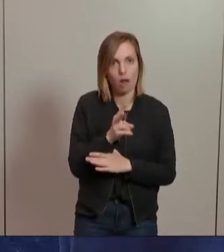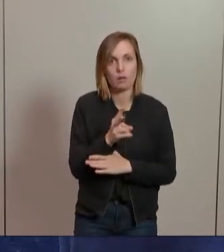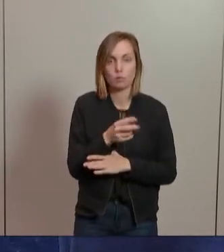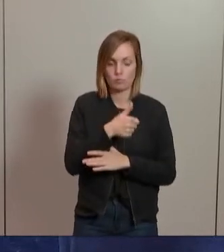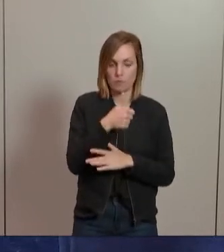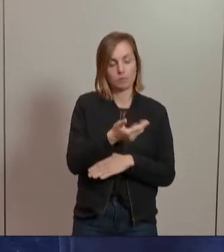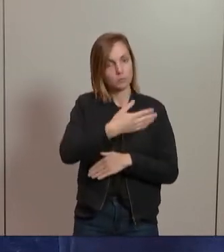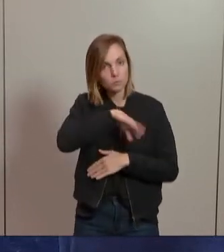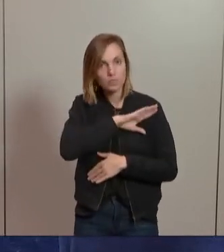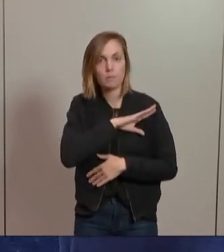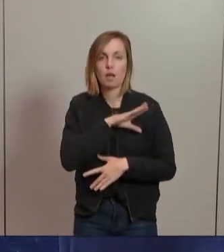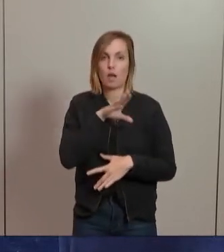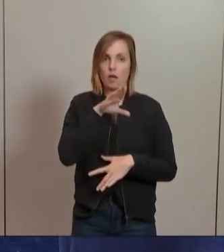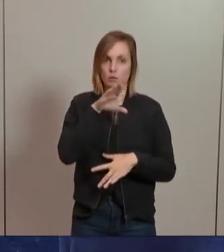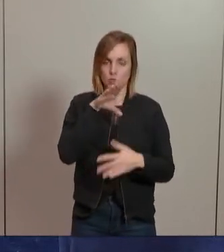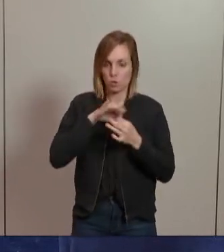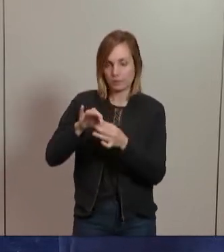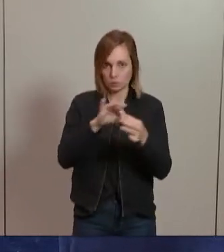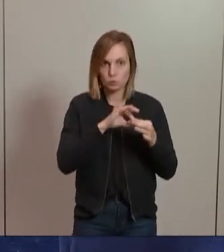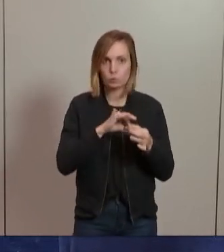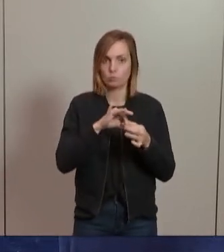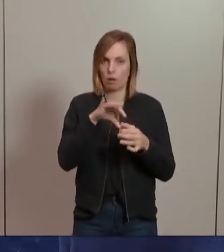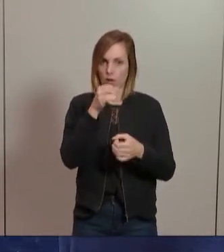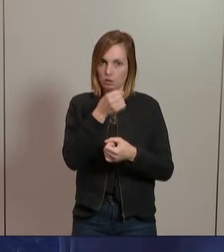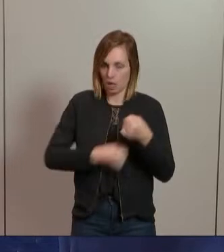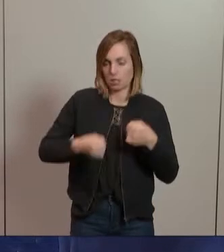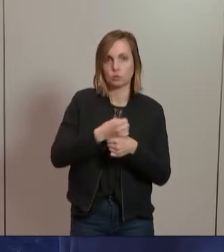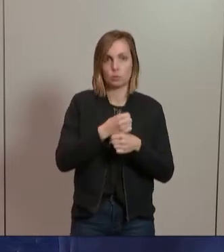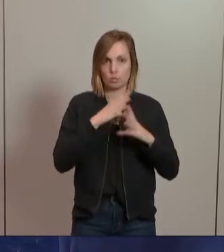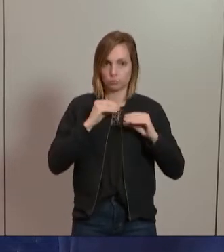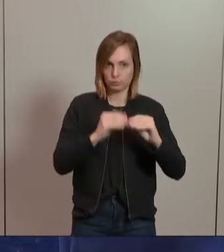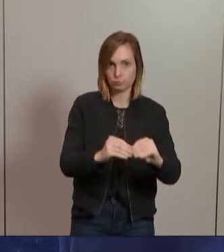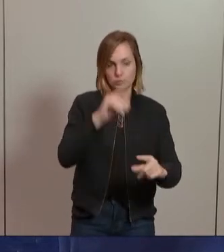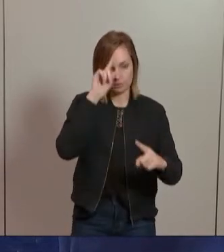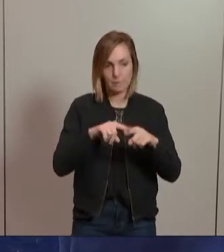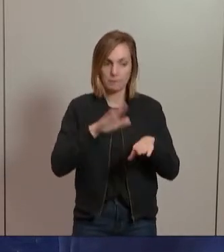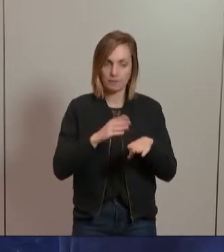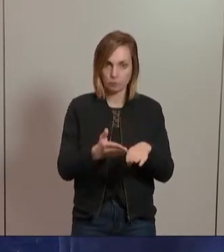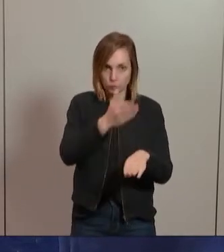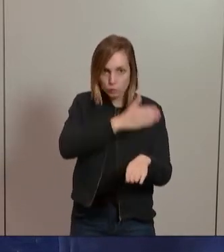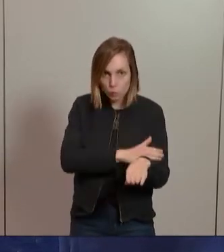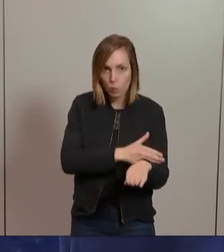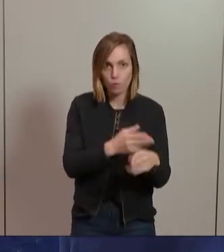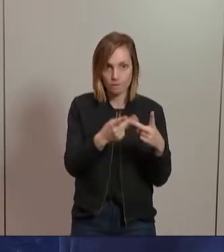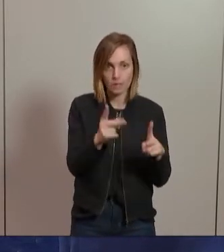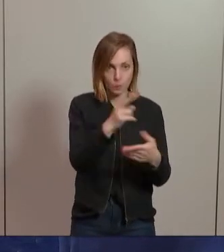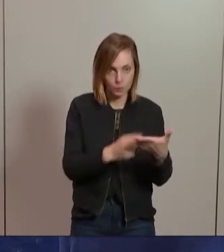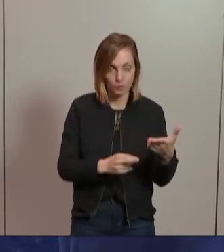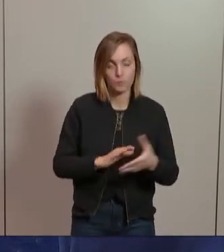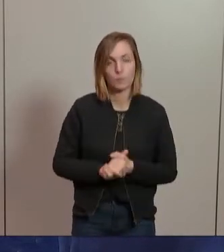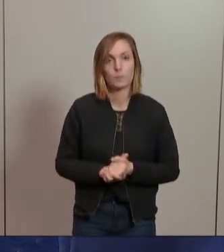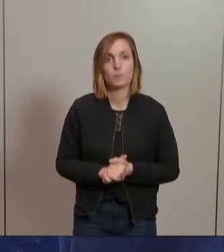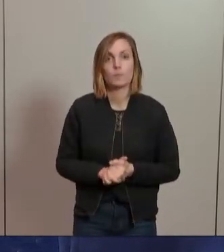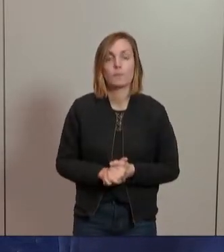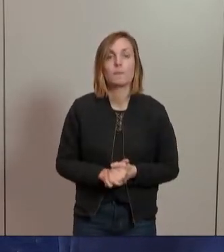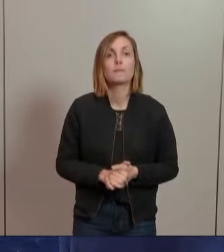de l'animation, de la coordination et de la mise en œuvre de la politique de prévention de la délinquance sur le périmètre de la commune. Nous